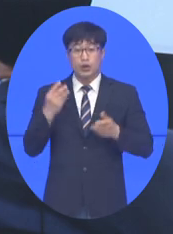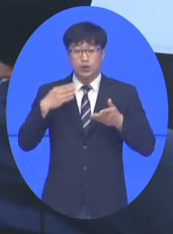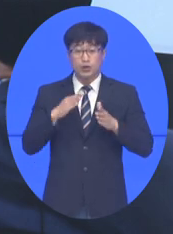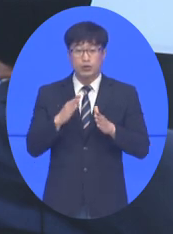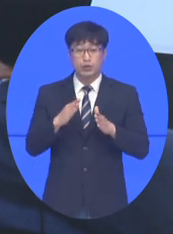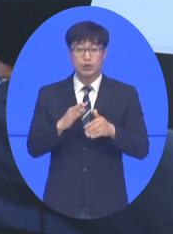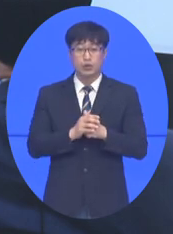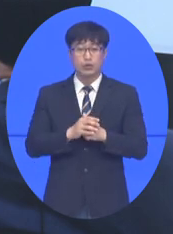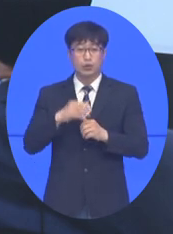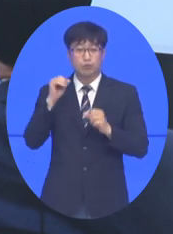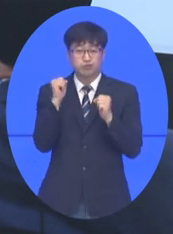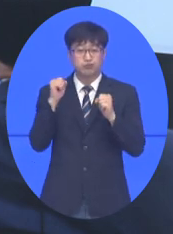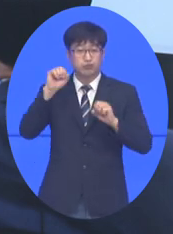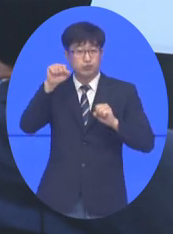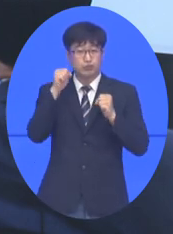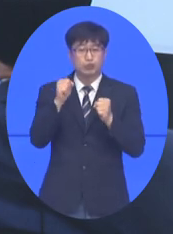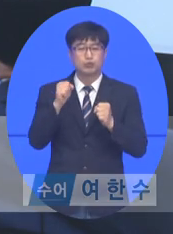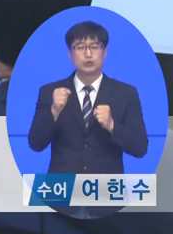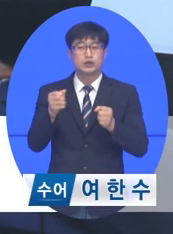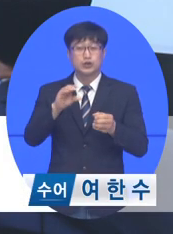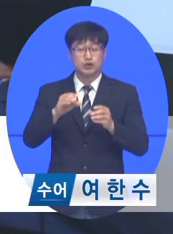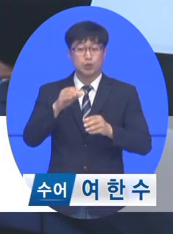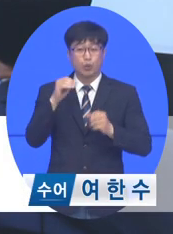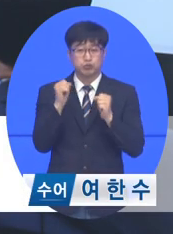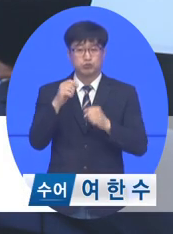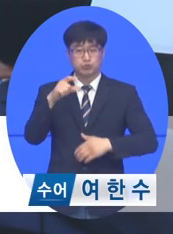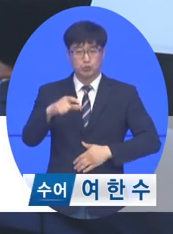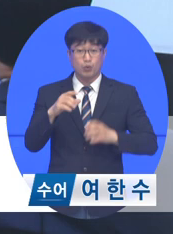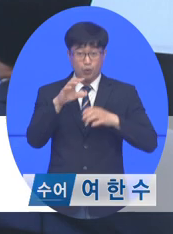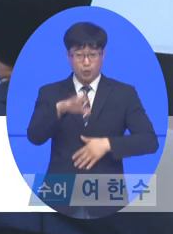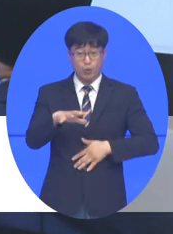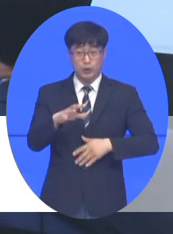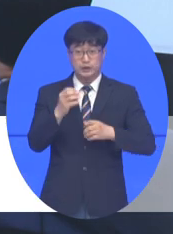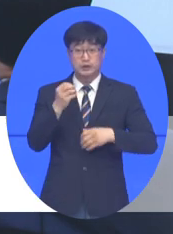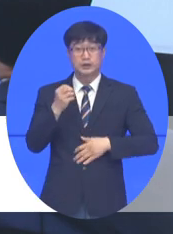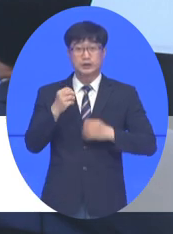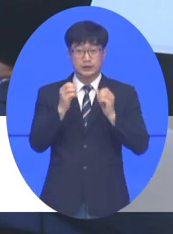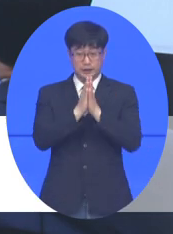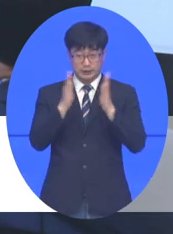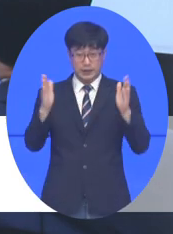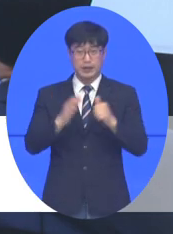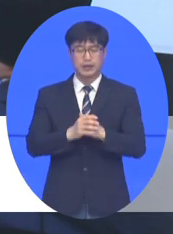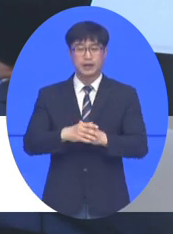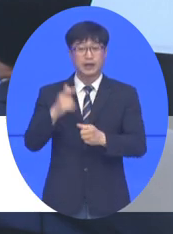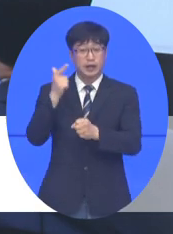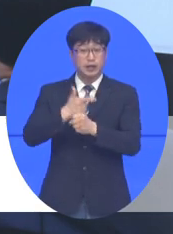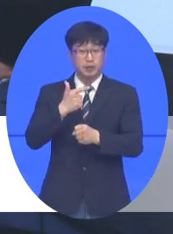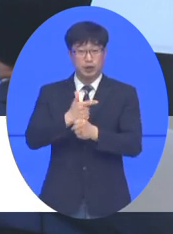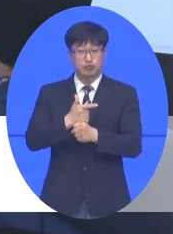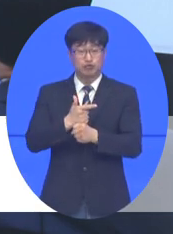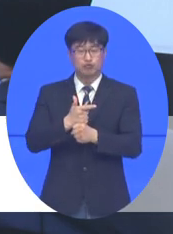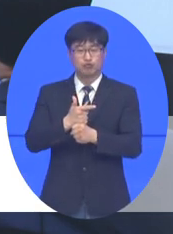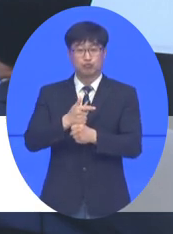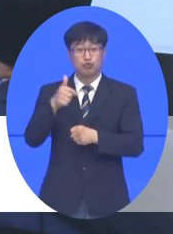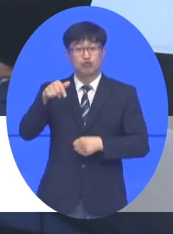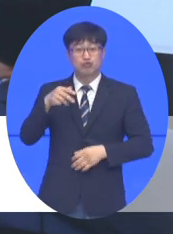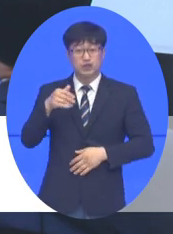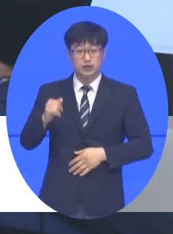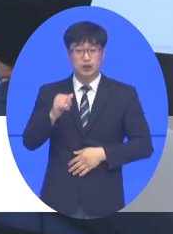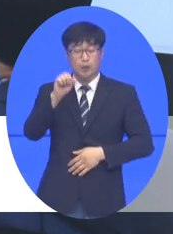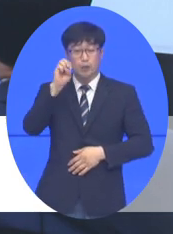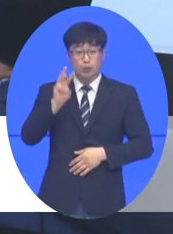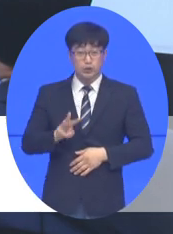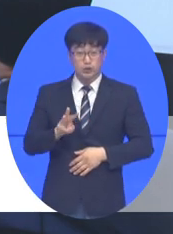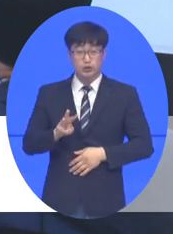경기 북부 동물위생시험소 북부지소가 지난 28일 새로운 시작을 알렸습니다. 남양주 구리 포천 가평을 관할 지역으로